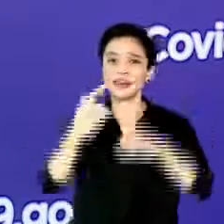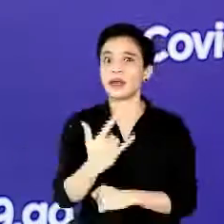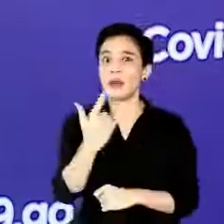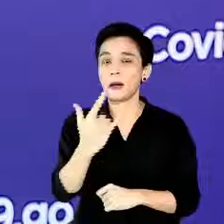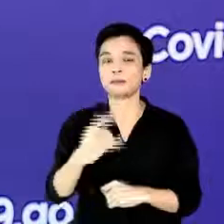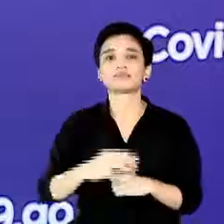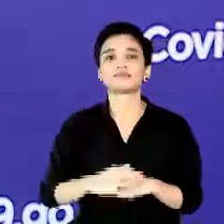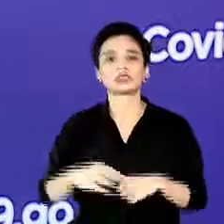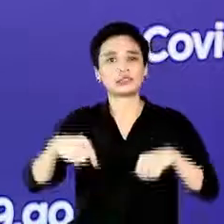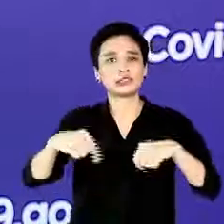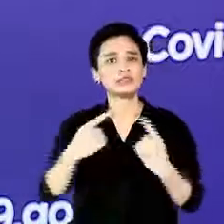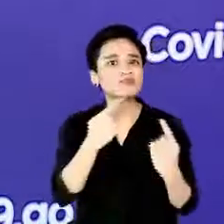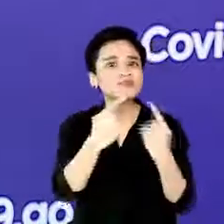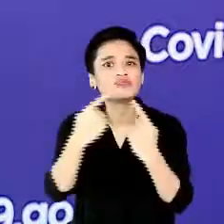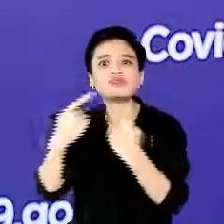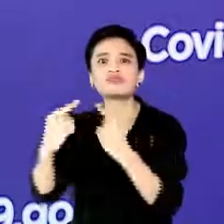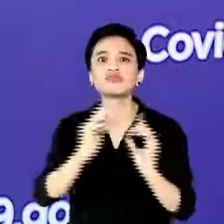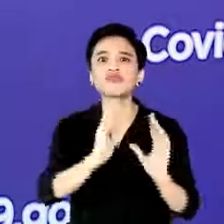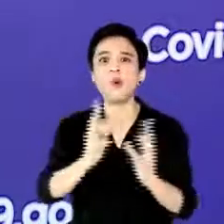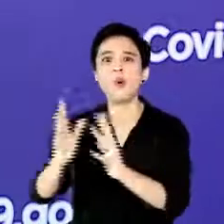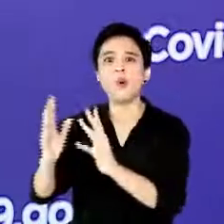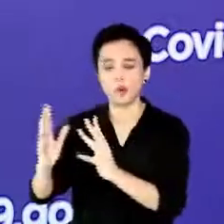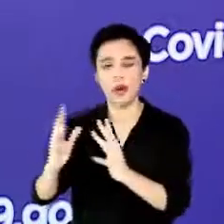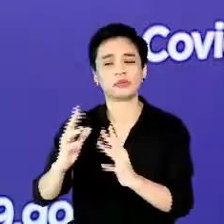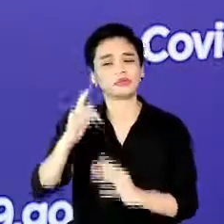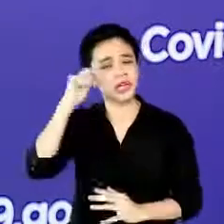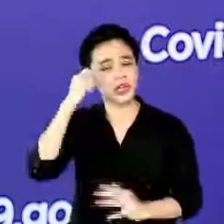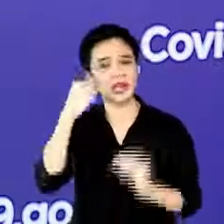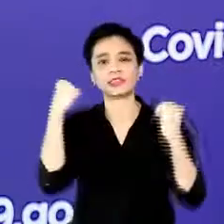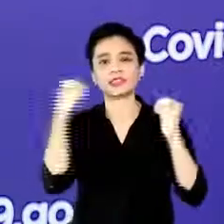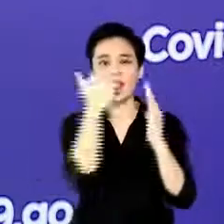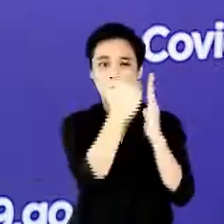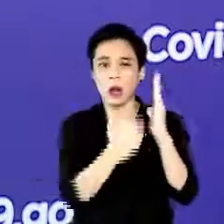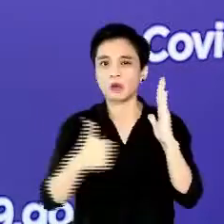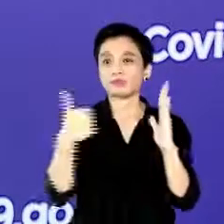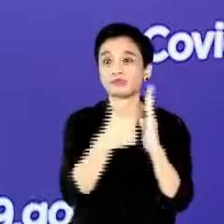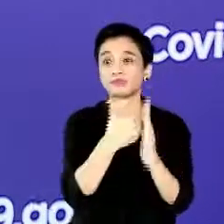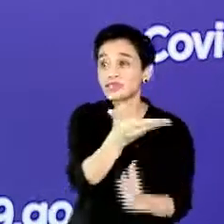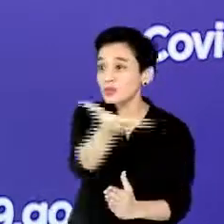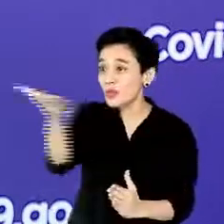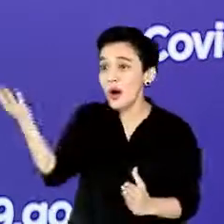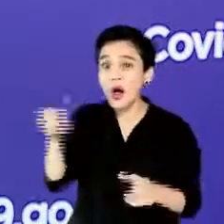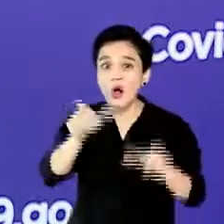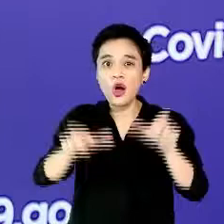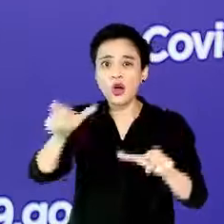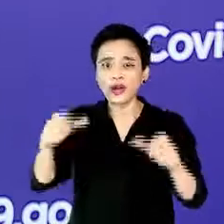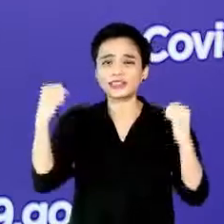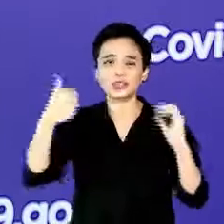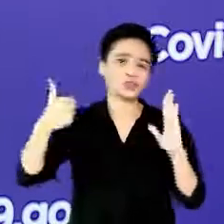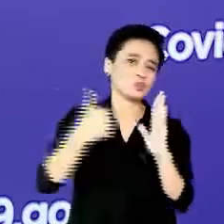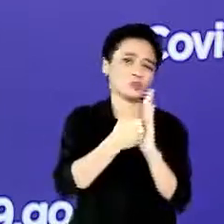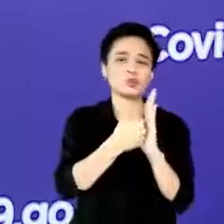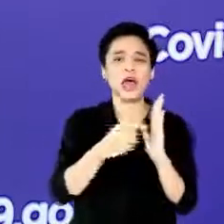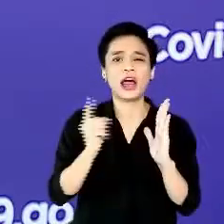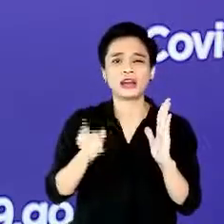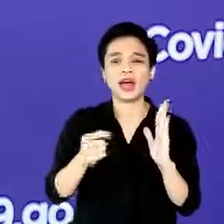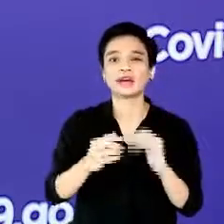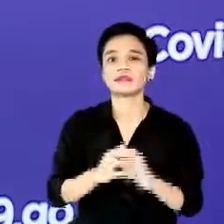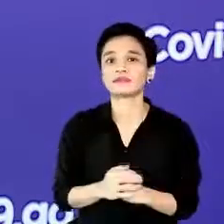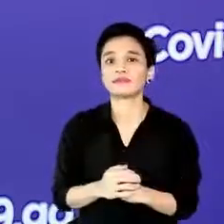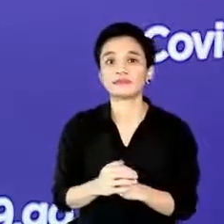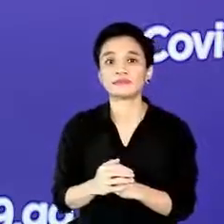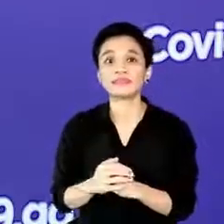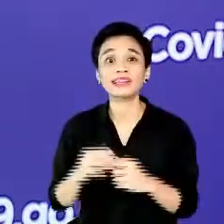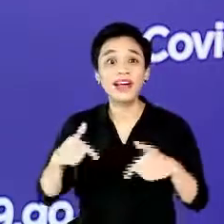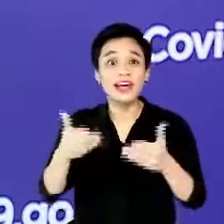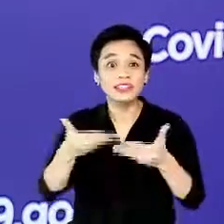Tokyo ini juga protokol kesehatan dan ditujukan untuk semua kalangan dan pertama kami akan bertanya langsung mengenai